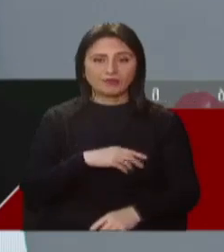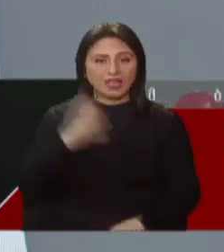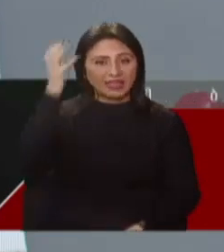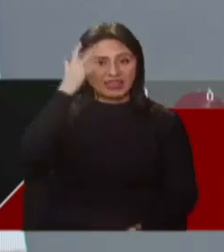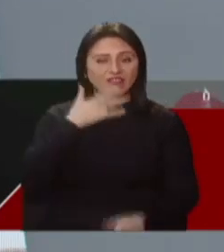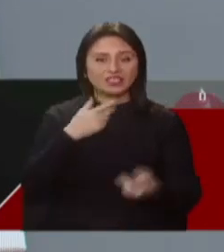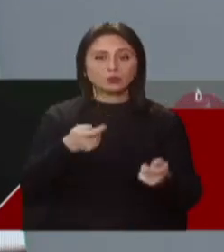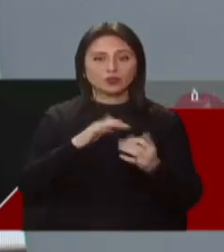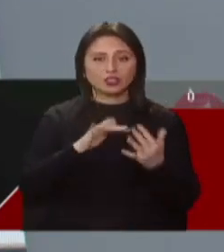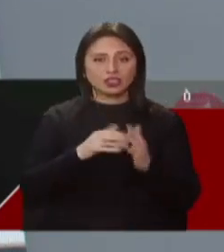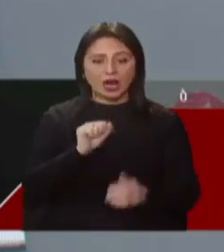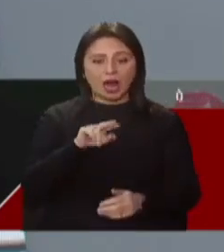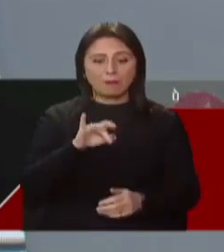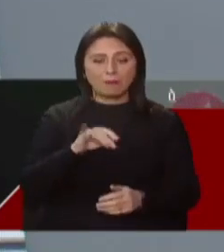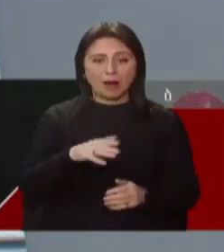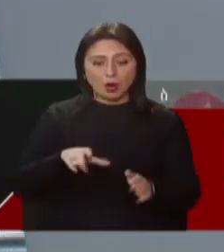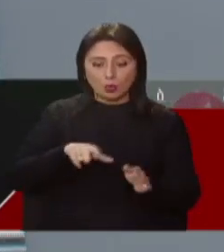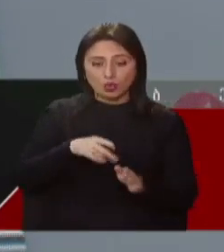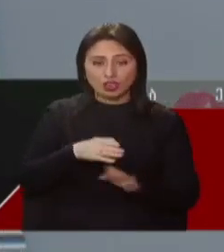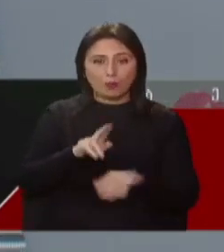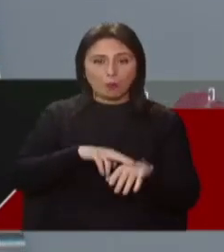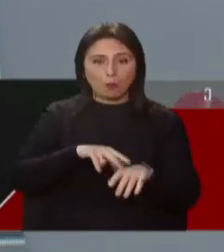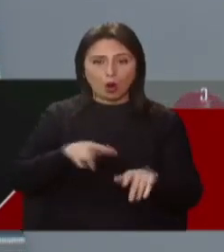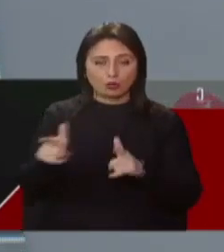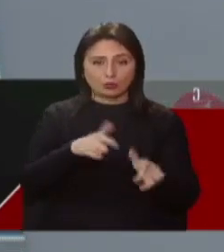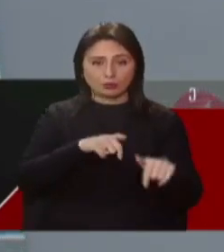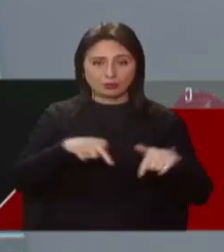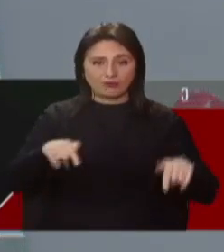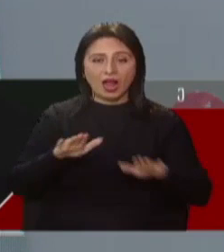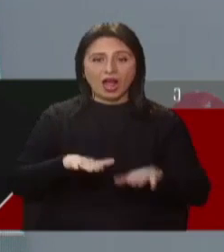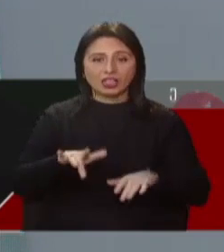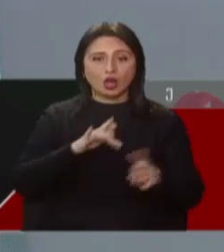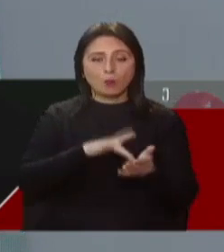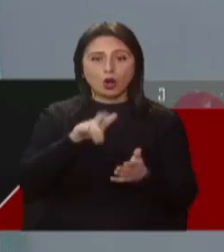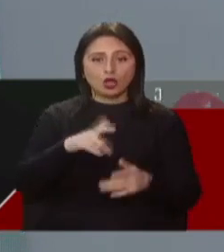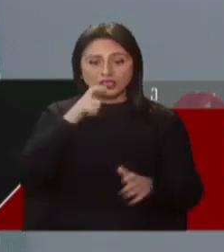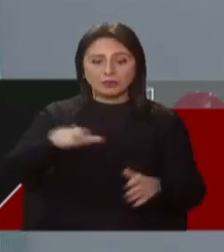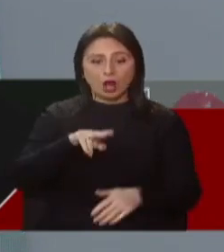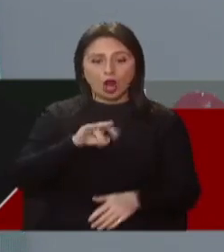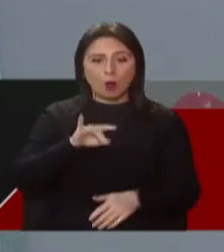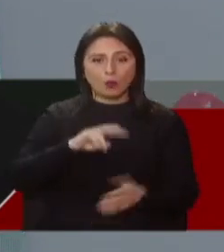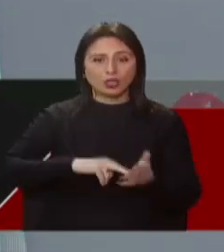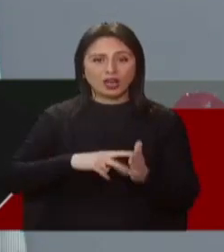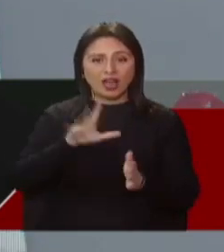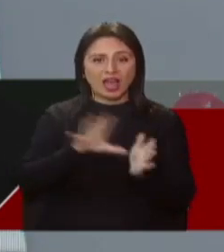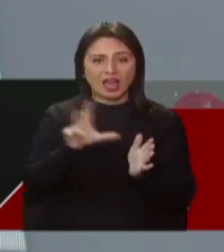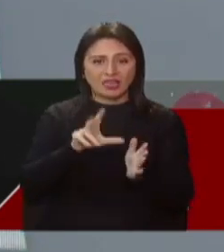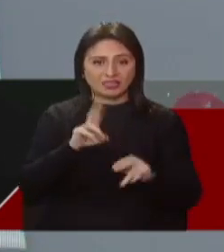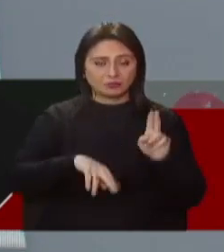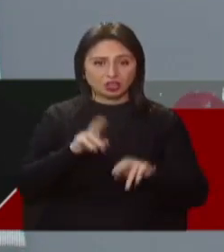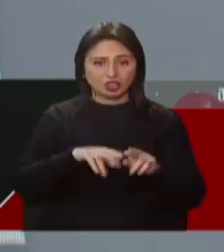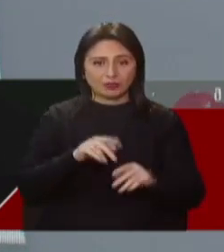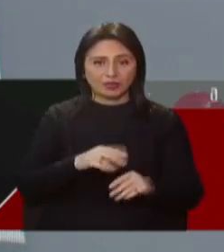Telavis municipalitetis sopel Lapanquri șesasulatan poliția a mobilizabuli adgilobrivi mosahlebam dinare Lopotaze dagegmili Hesis